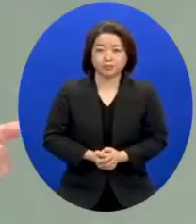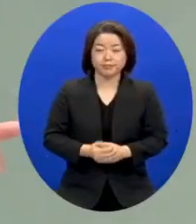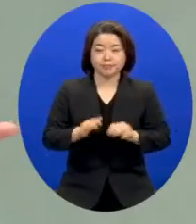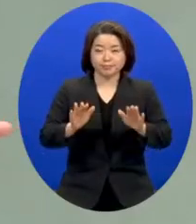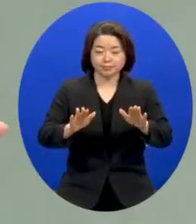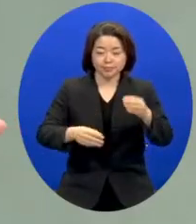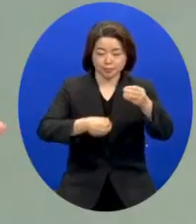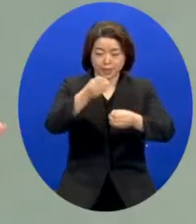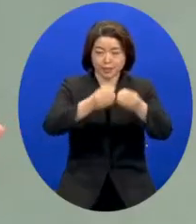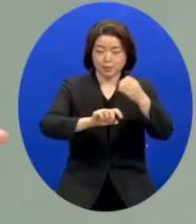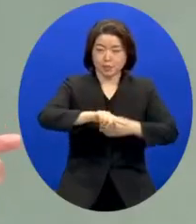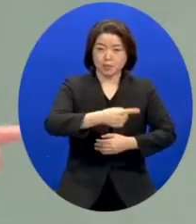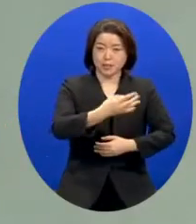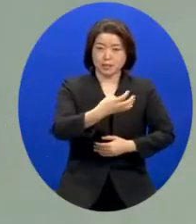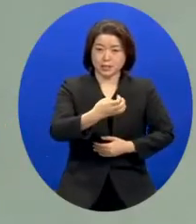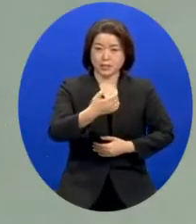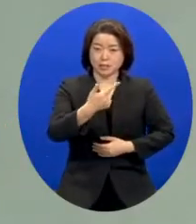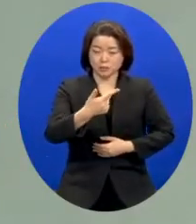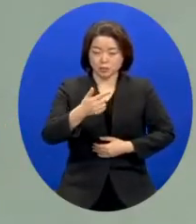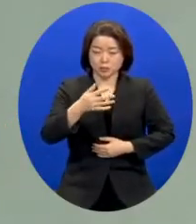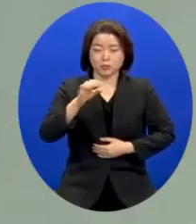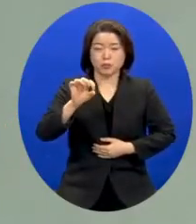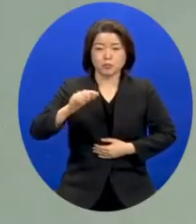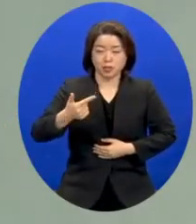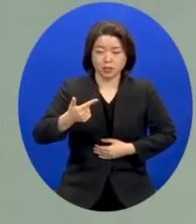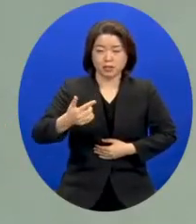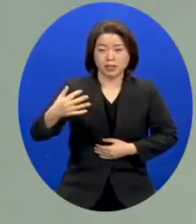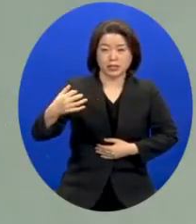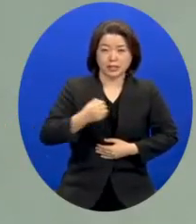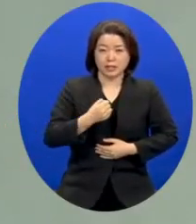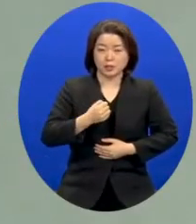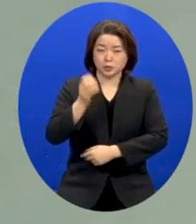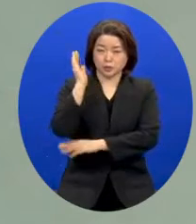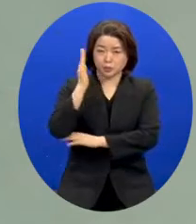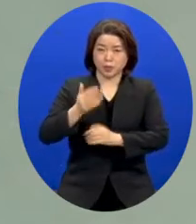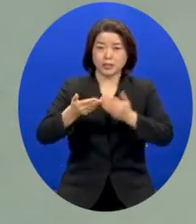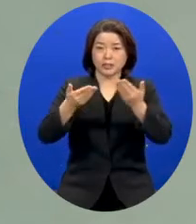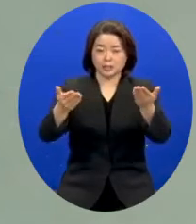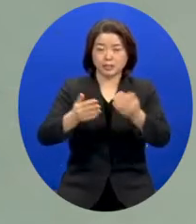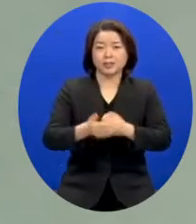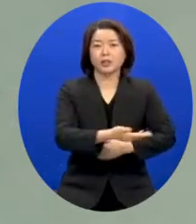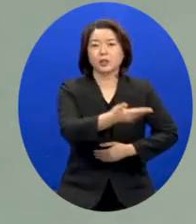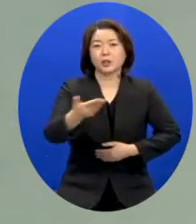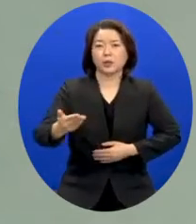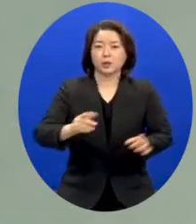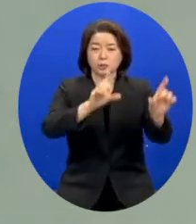오늘 시편 149편을 가지고 말씀을 나눌 때 여러분의 삶 속에